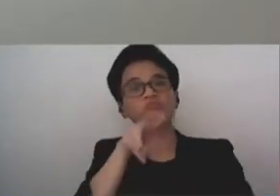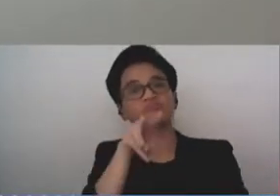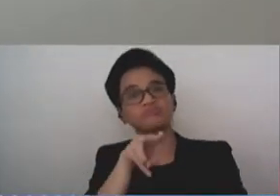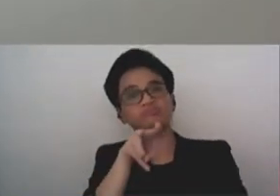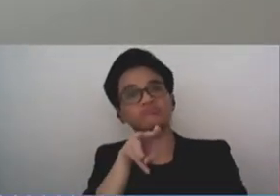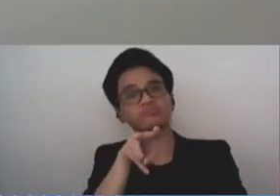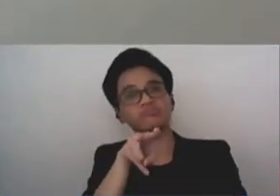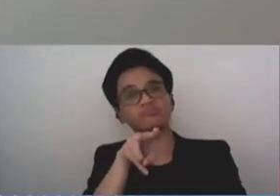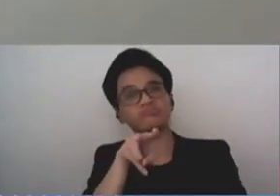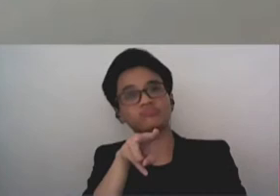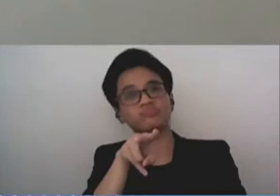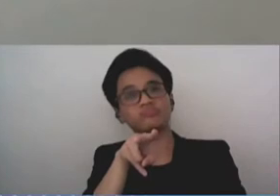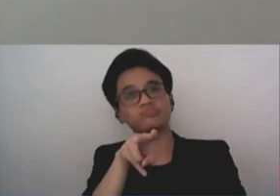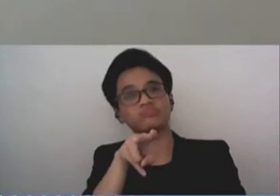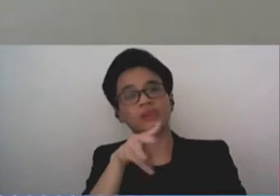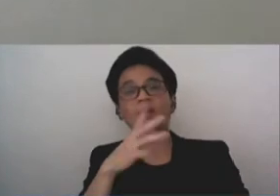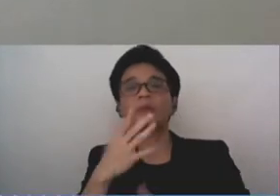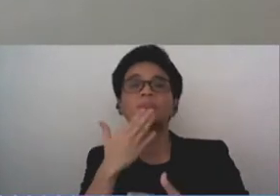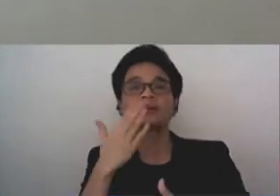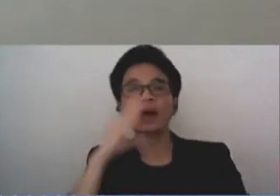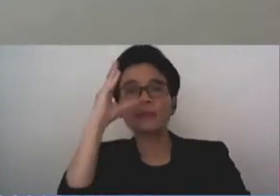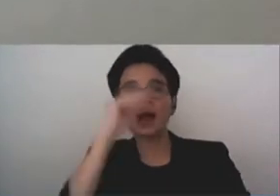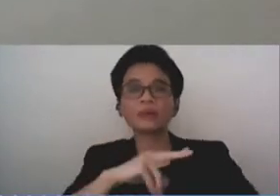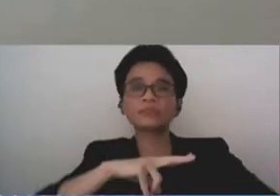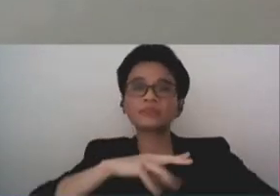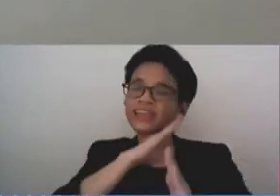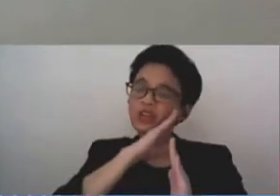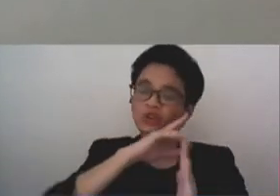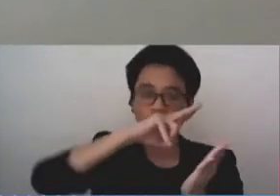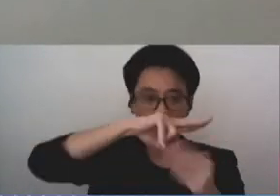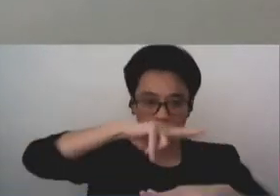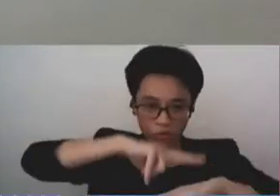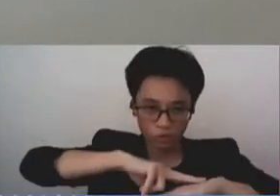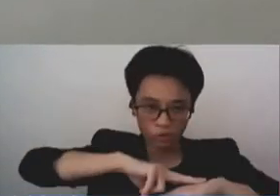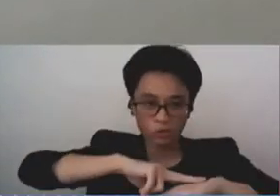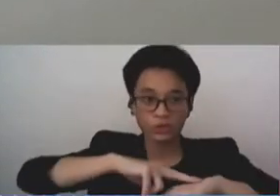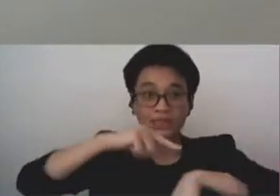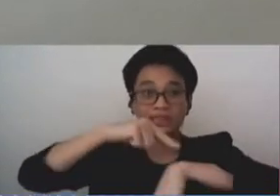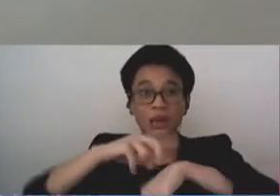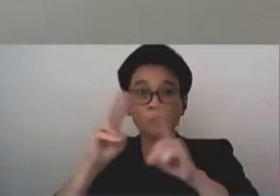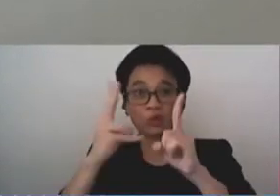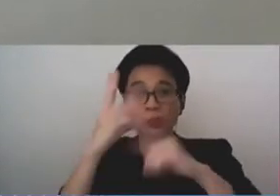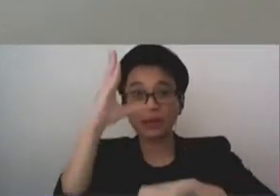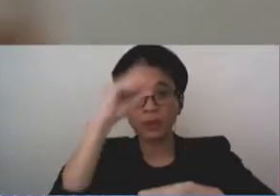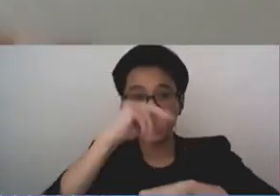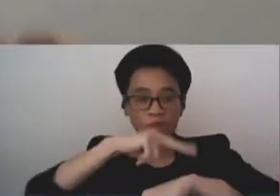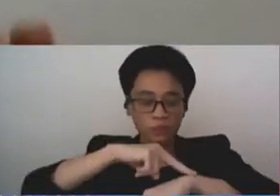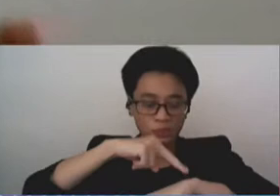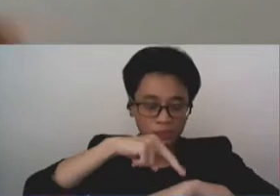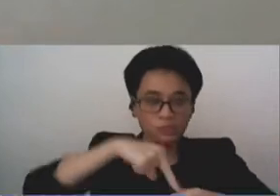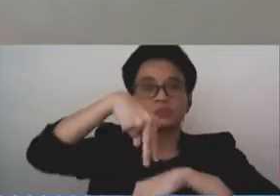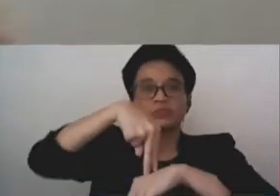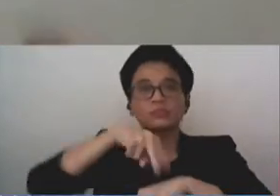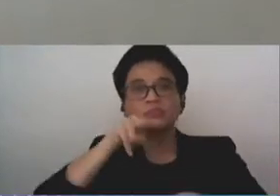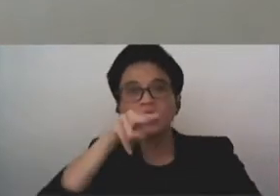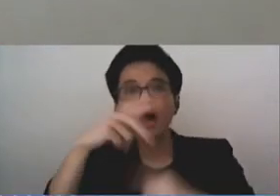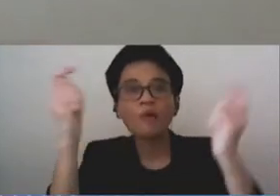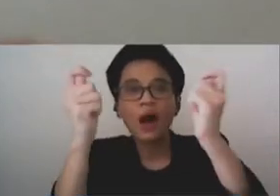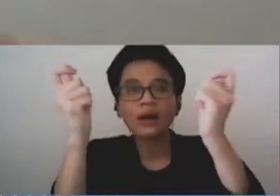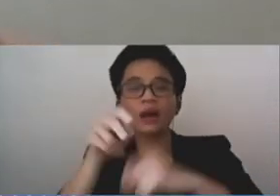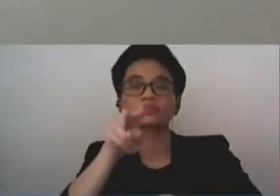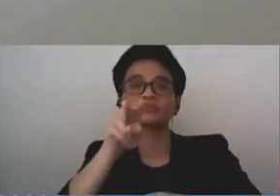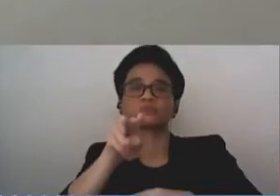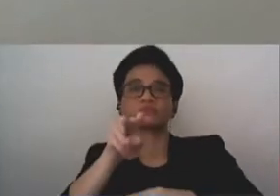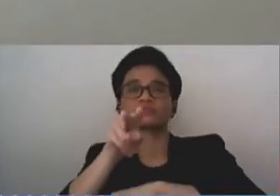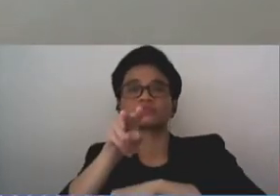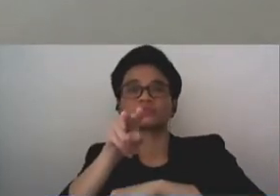terus minta puterin TV cuma untuk lihat wayang sampai selesai. Udah, nanti terus ini, tidur. Jadi saya kebetulan di